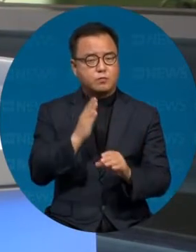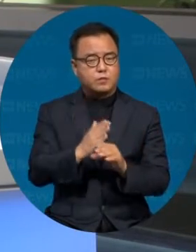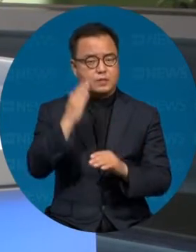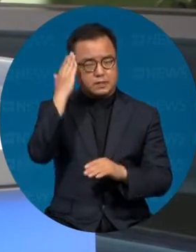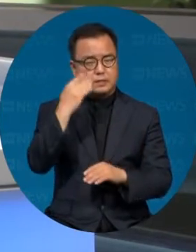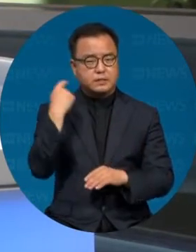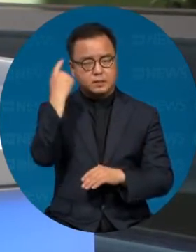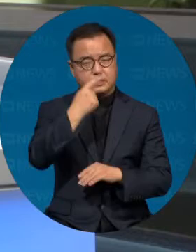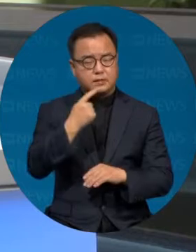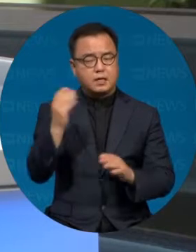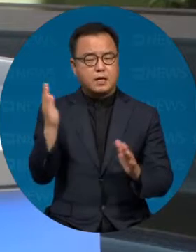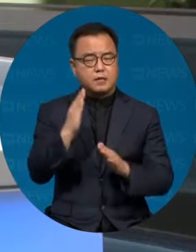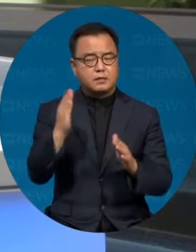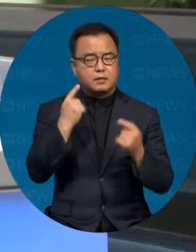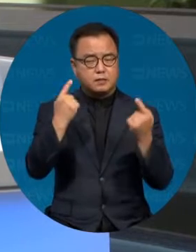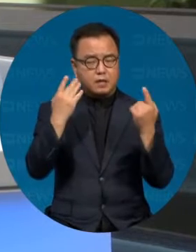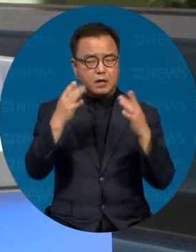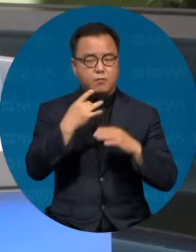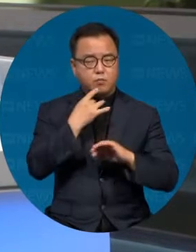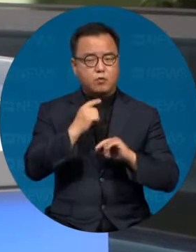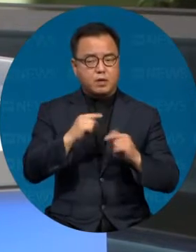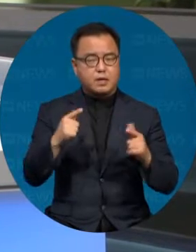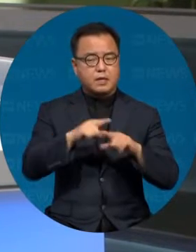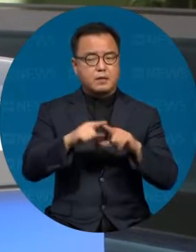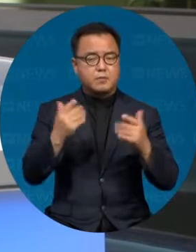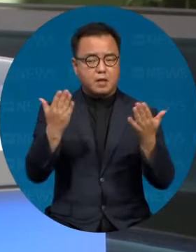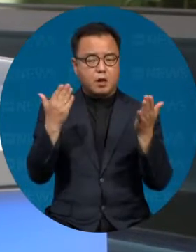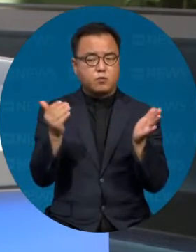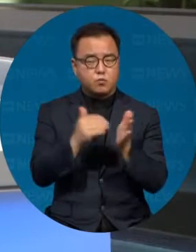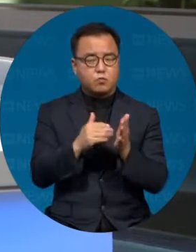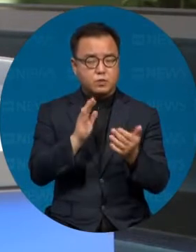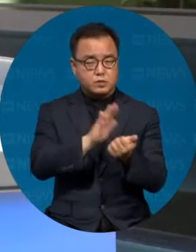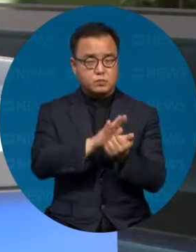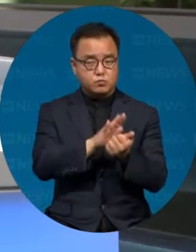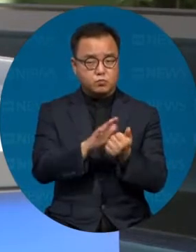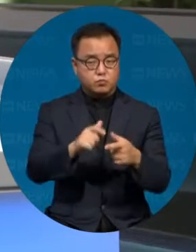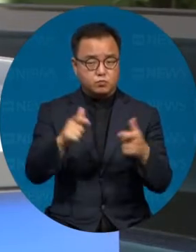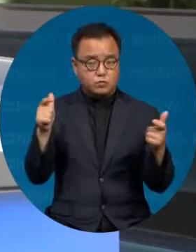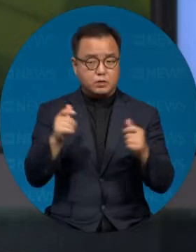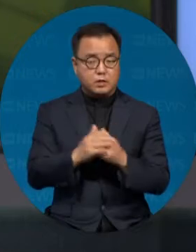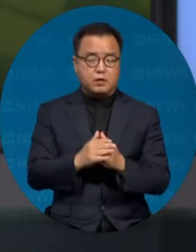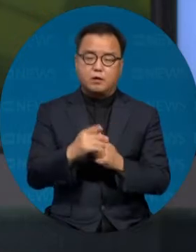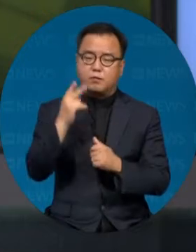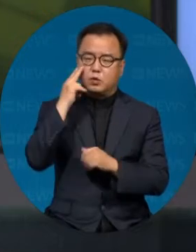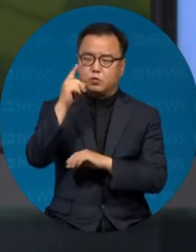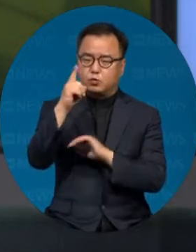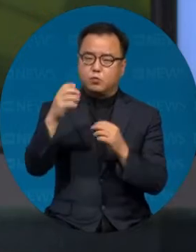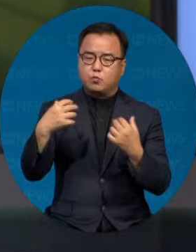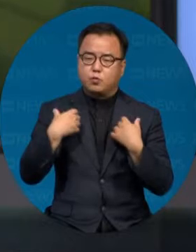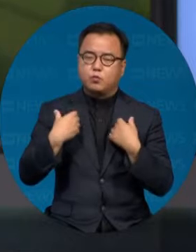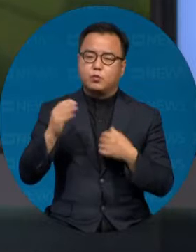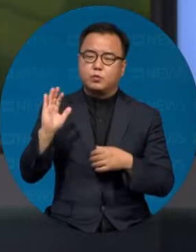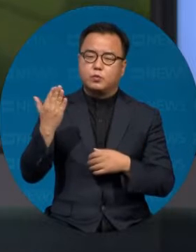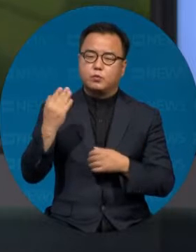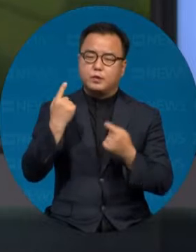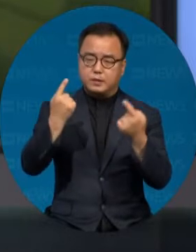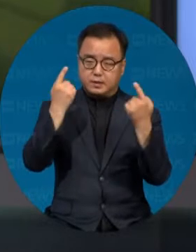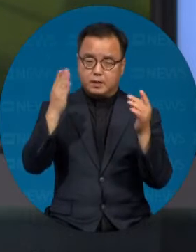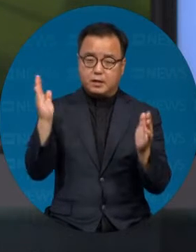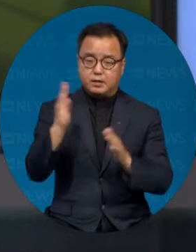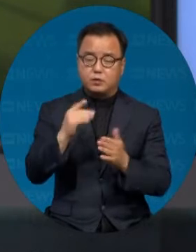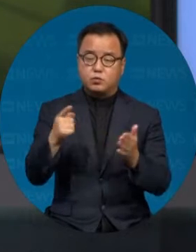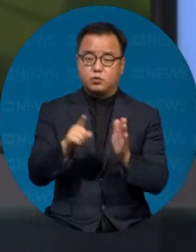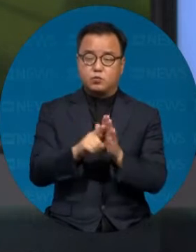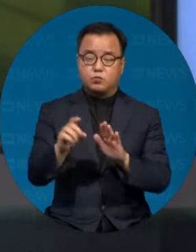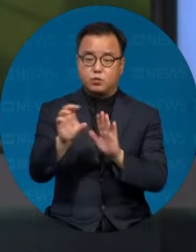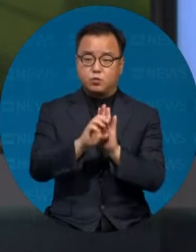아니라 일반 대학들에서도 지원책을 이어가고 있죠. 네, 그렇습니다. 미국 정부는 최근 이 대학생들을 위한 팬데믹 구제